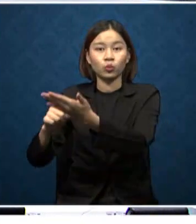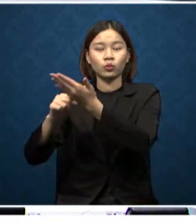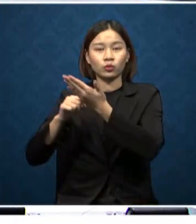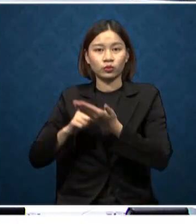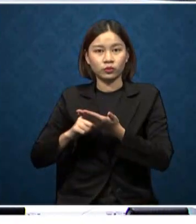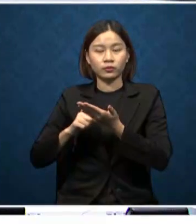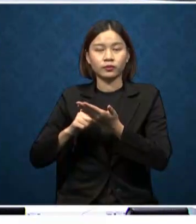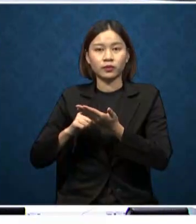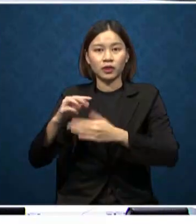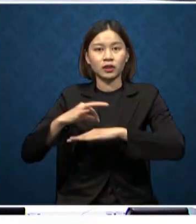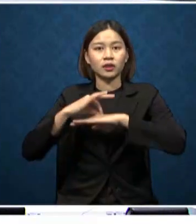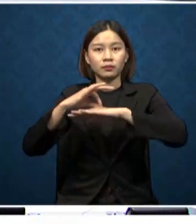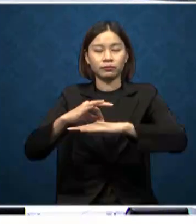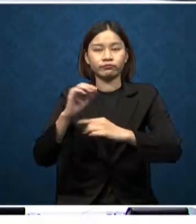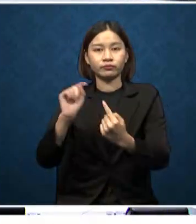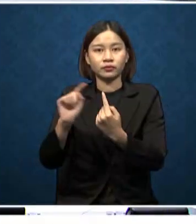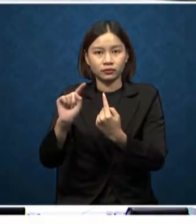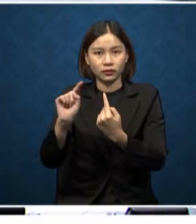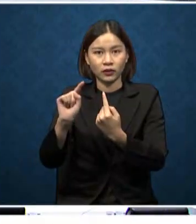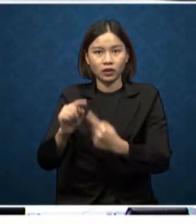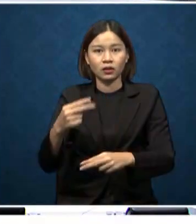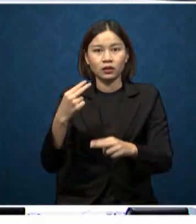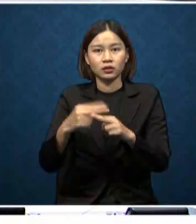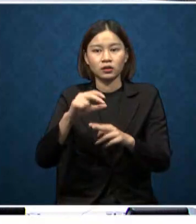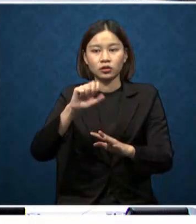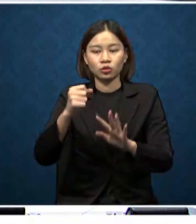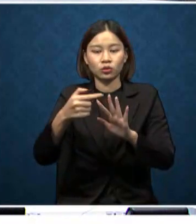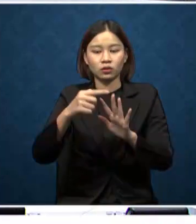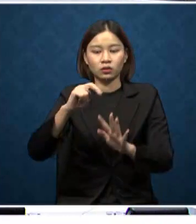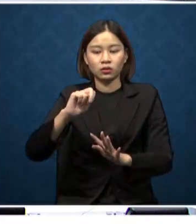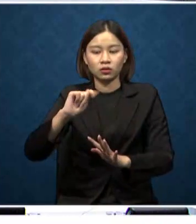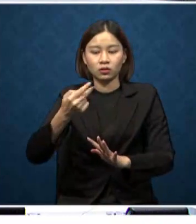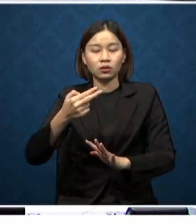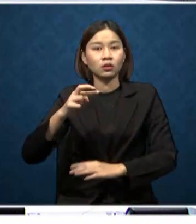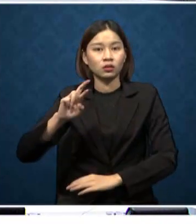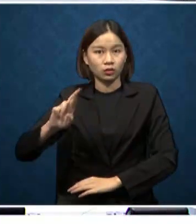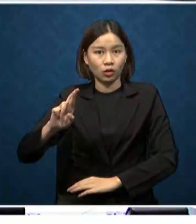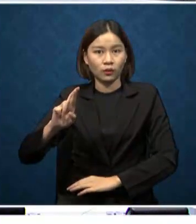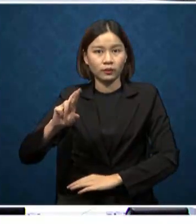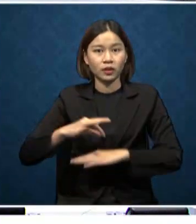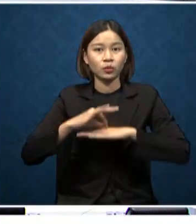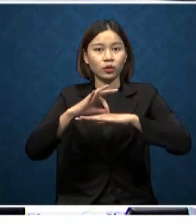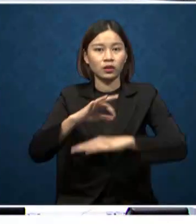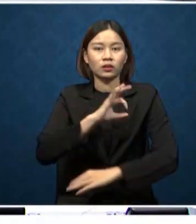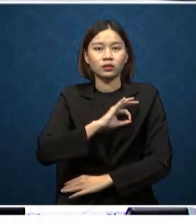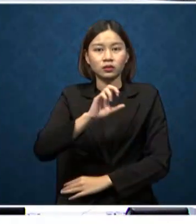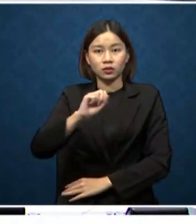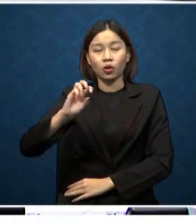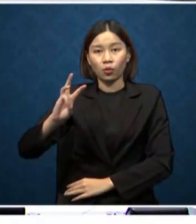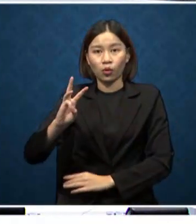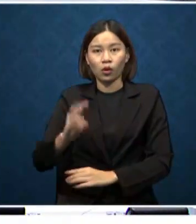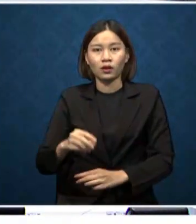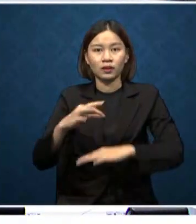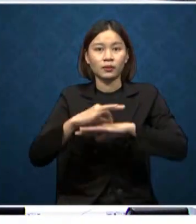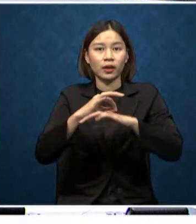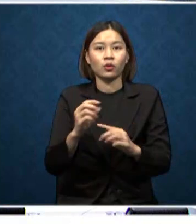าโปรดกระหม่อมแต่งตั้งพลเอกสุนทรขำคมกุลเป็นสมาชิกวุฒิสภาแทนตำแหน่ง